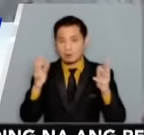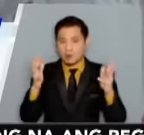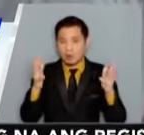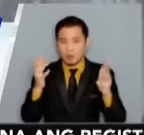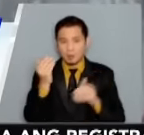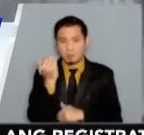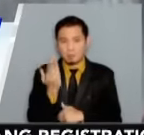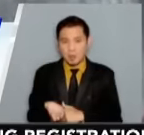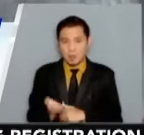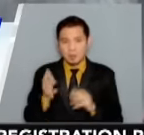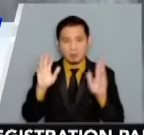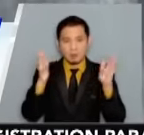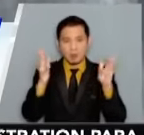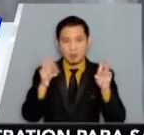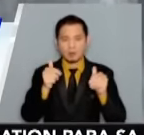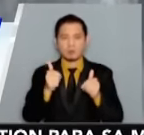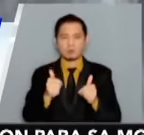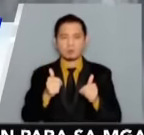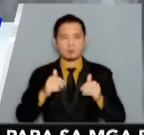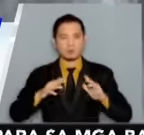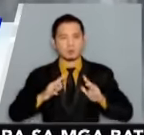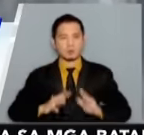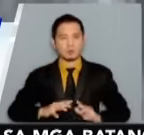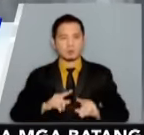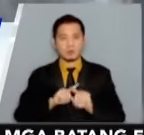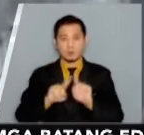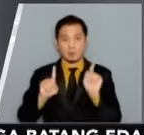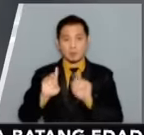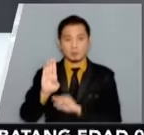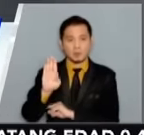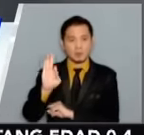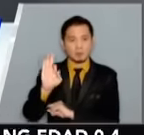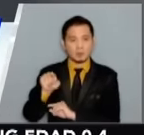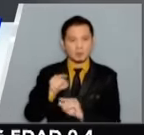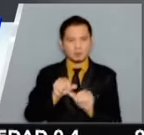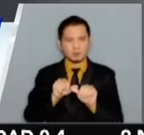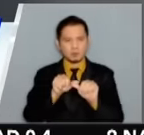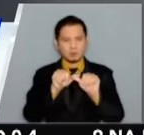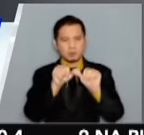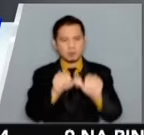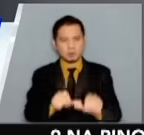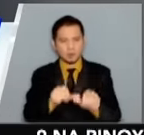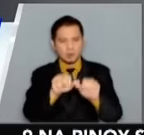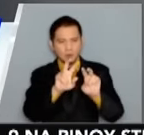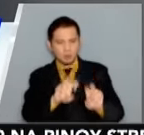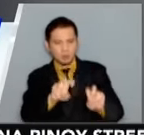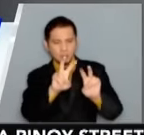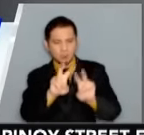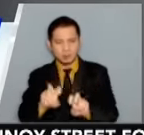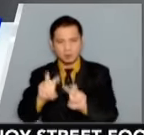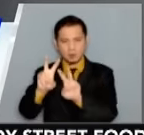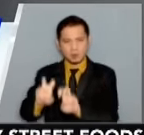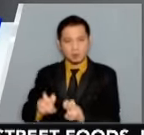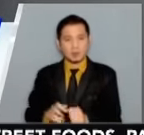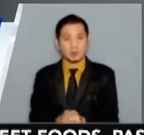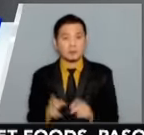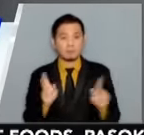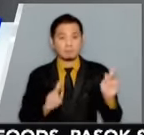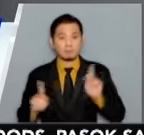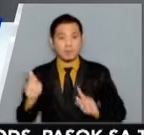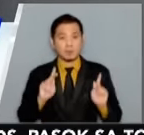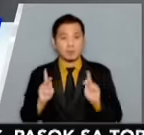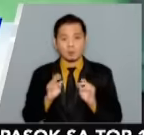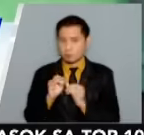patuloy pa rin yung investigation ng BFP dito sa pinagmulan ng apoy. Ayon sa mga residente, itong nasunog na structure ay